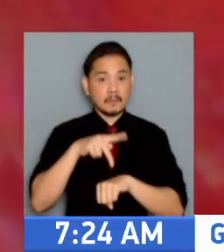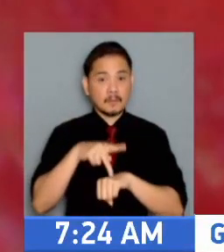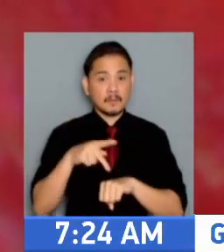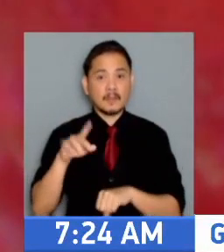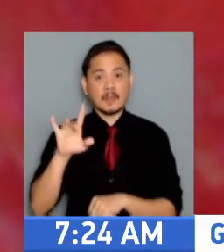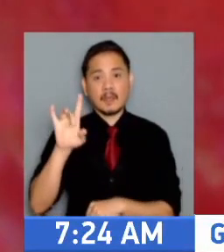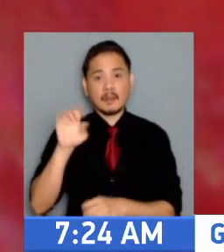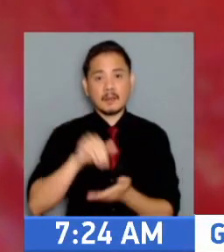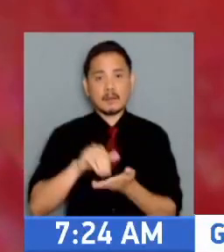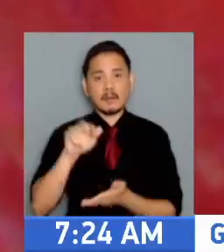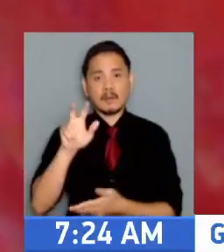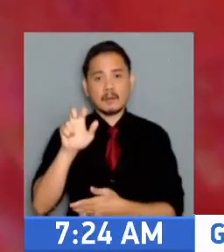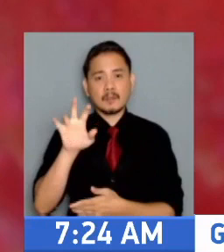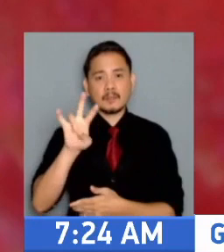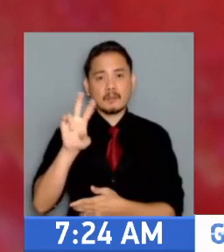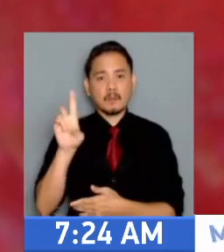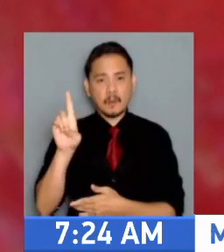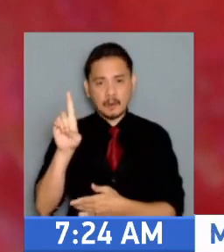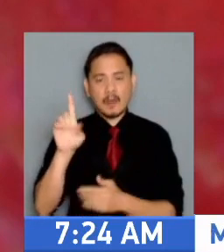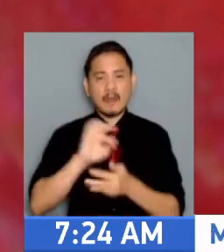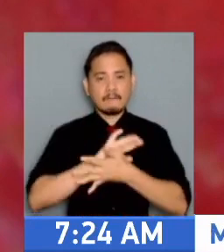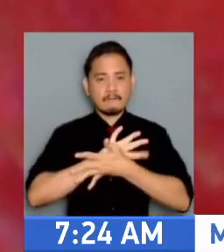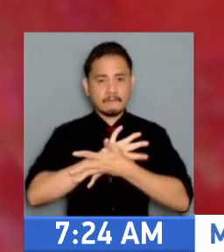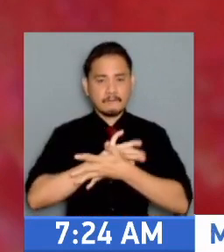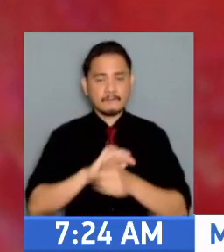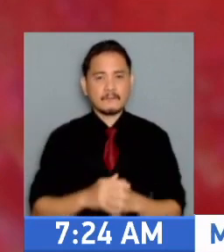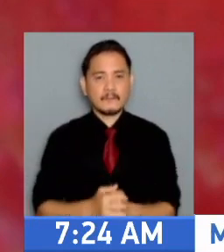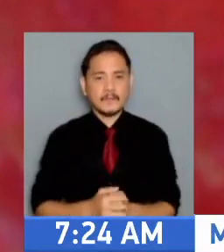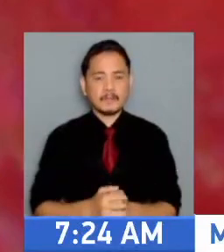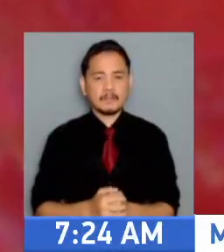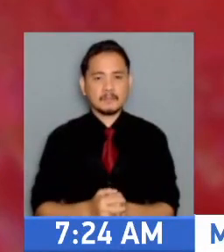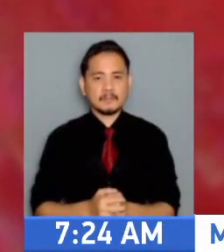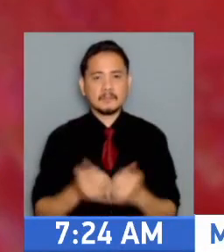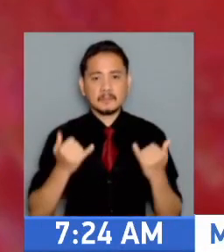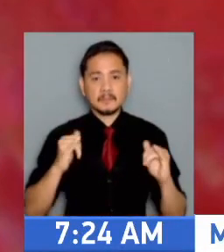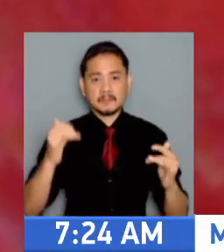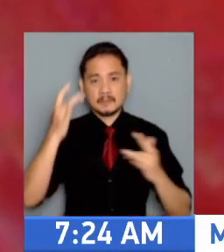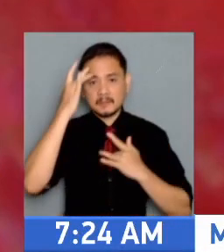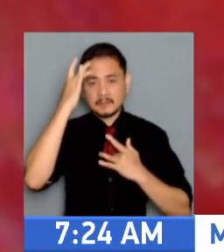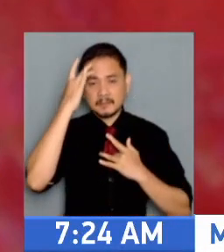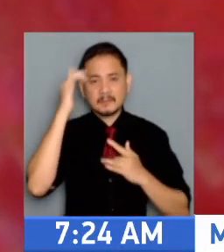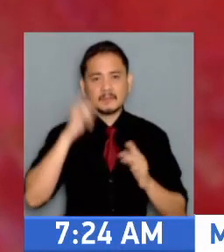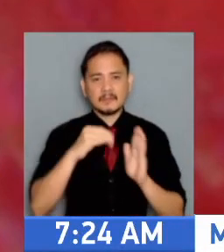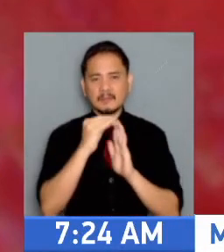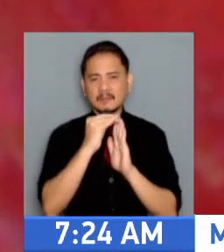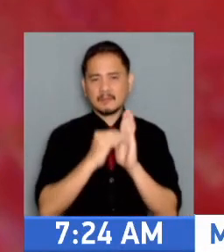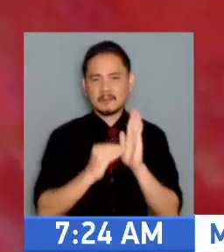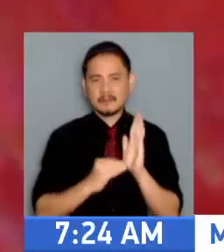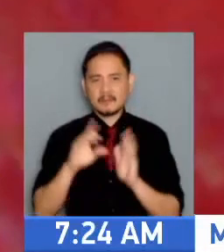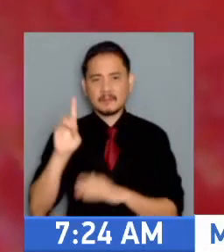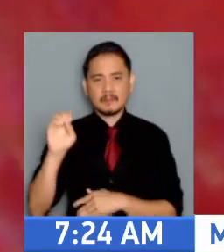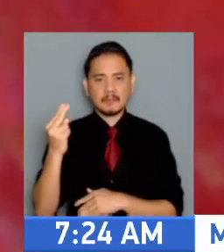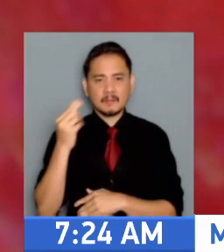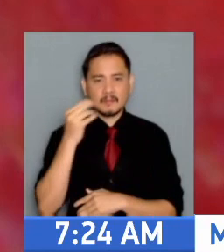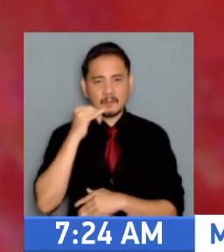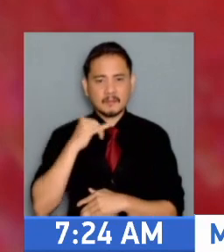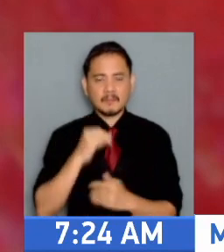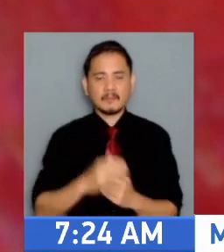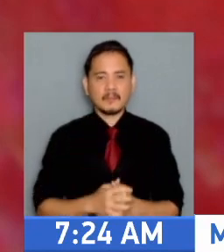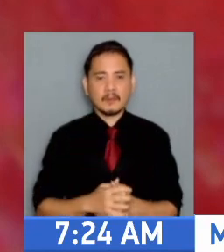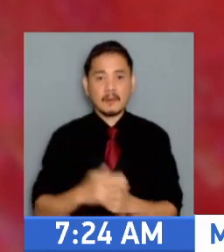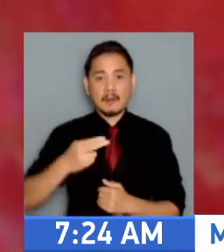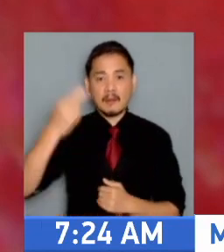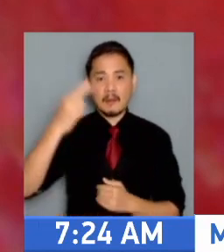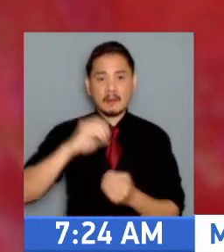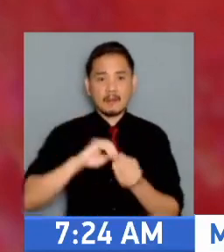8,371 ang active cases o mga nagpapagaling pa sa COVID-19 batay sa datos ng Department of Health kahapon. Ito ang pinakamataas na bilang sa loob